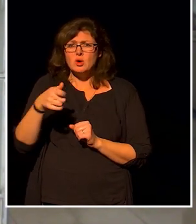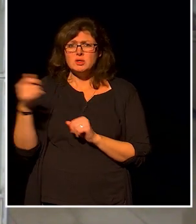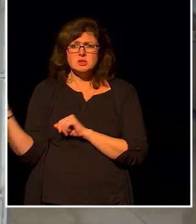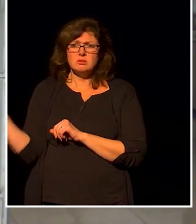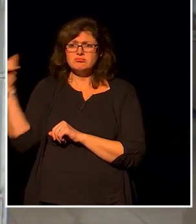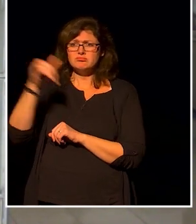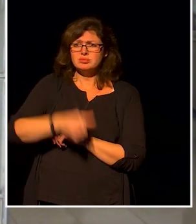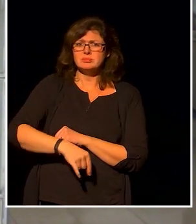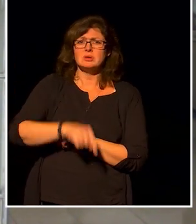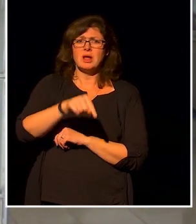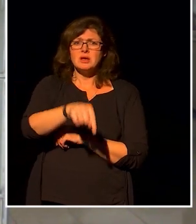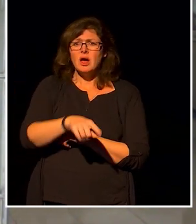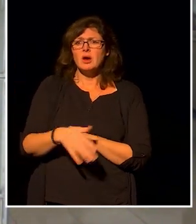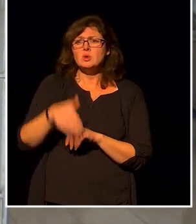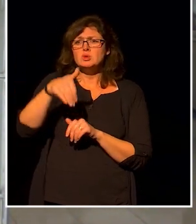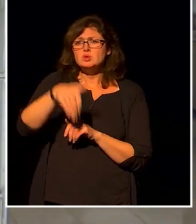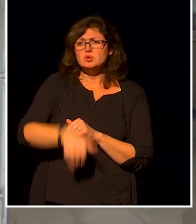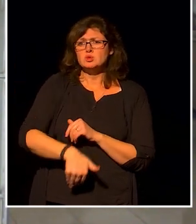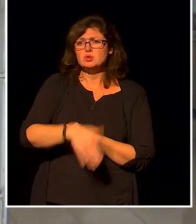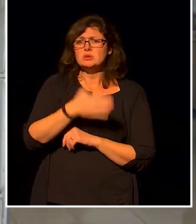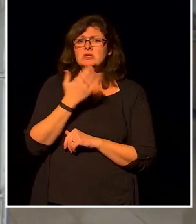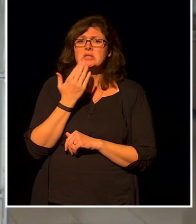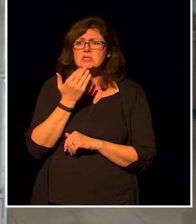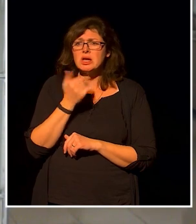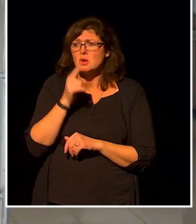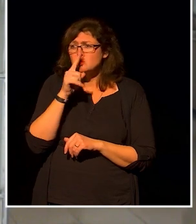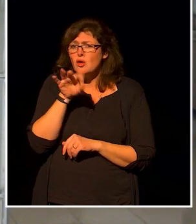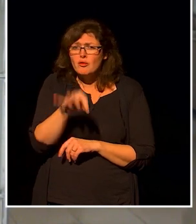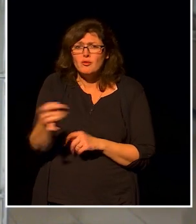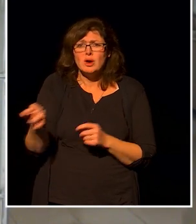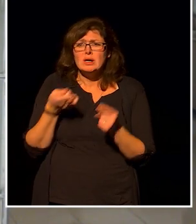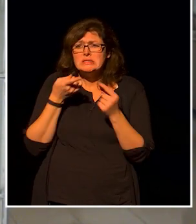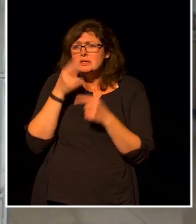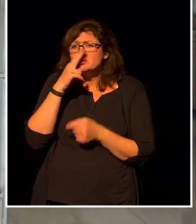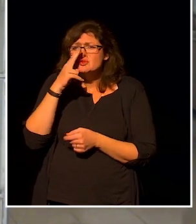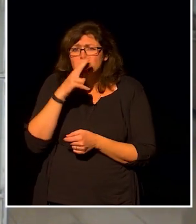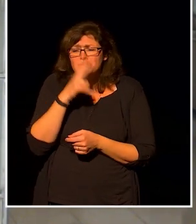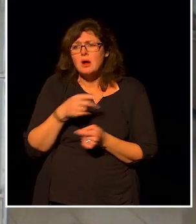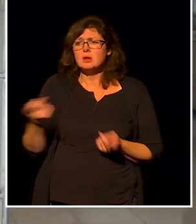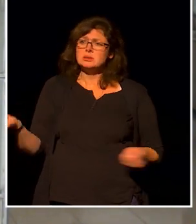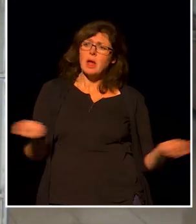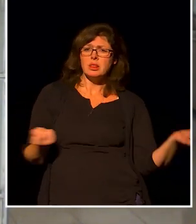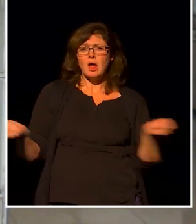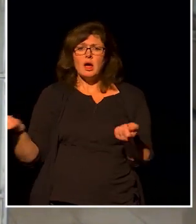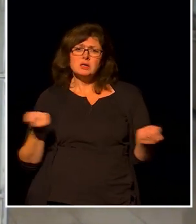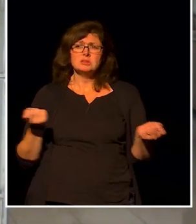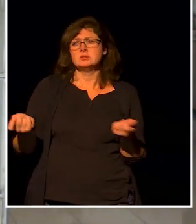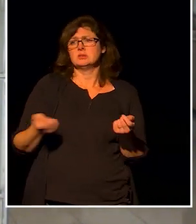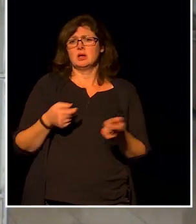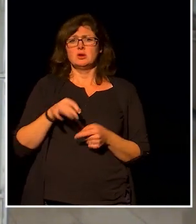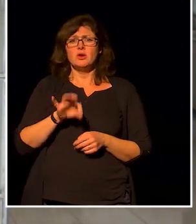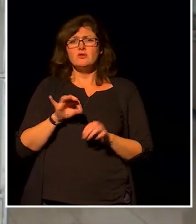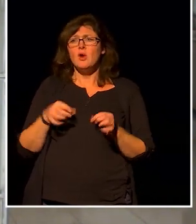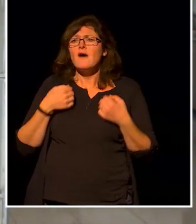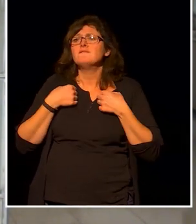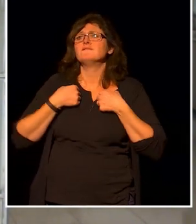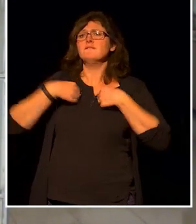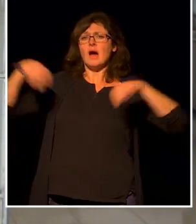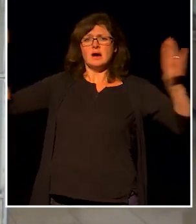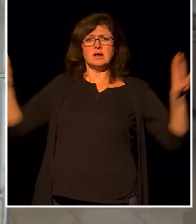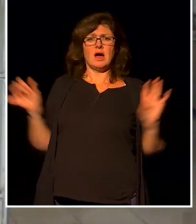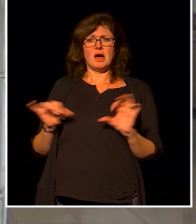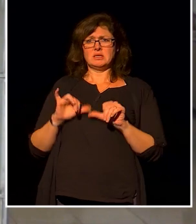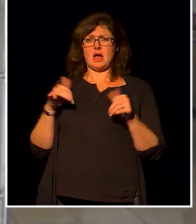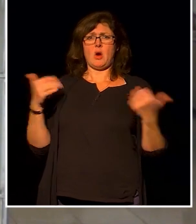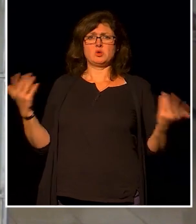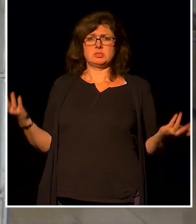im Süden Israels auf einer riesengroßen Party waren, ne, und dort ihre Freiheit sozusagen